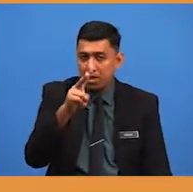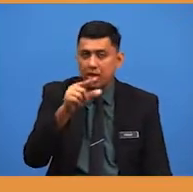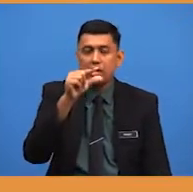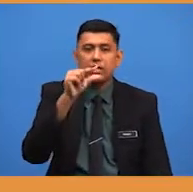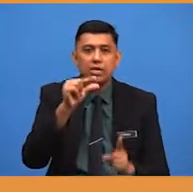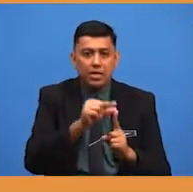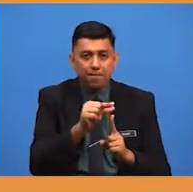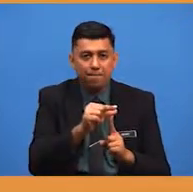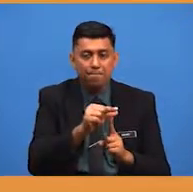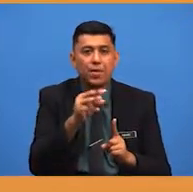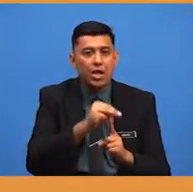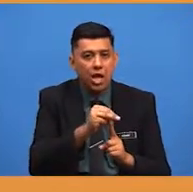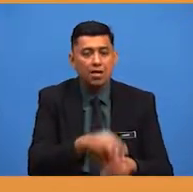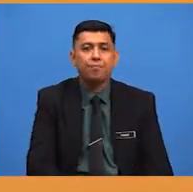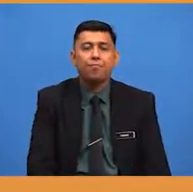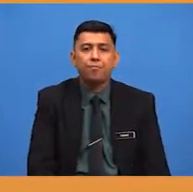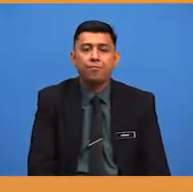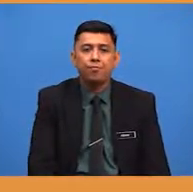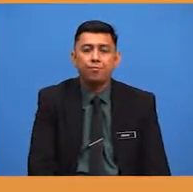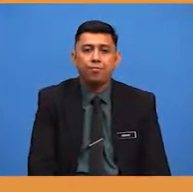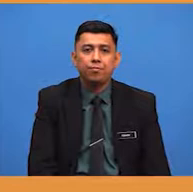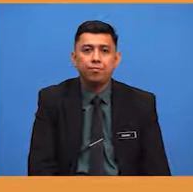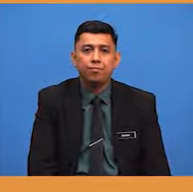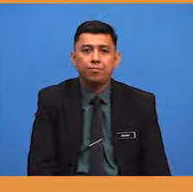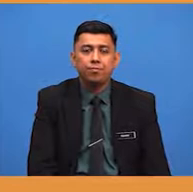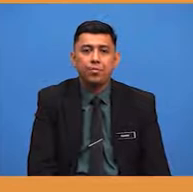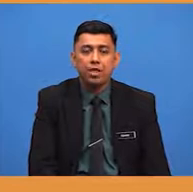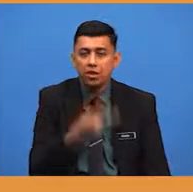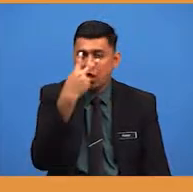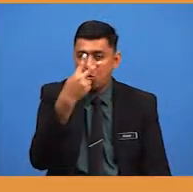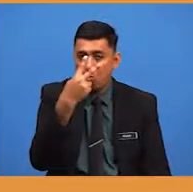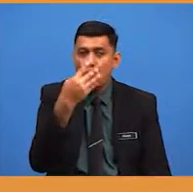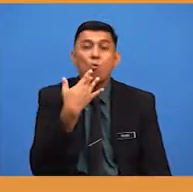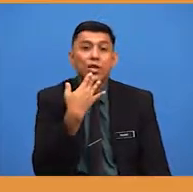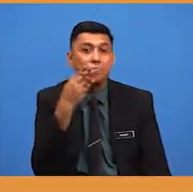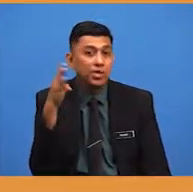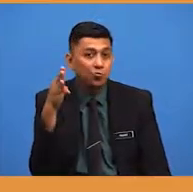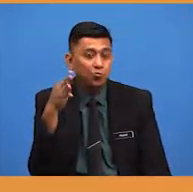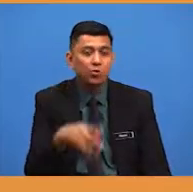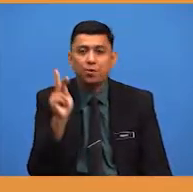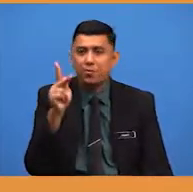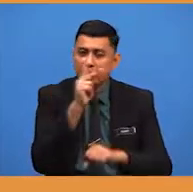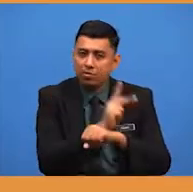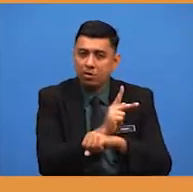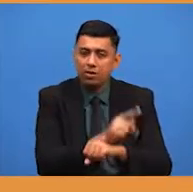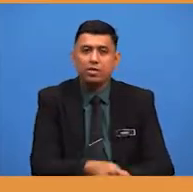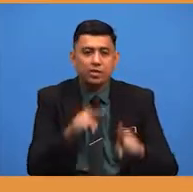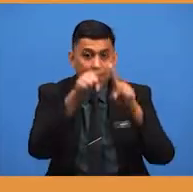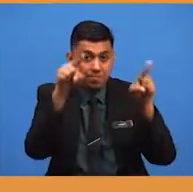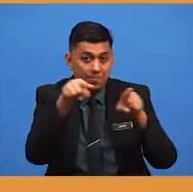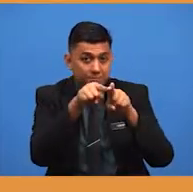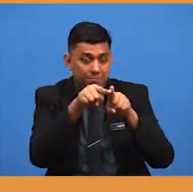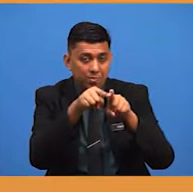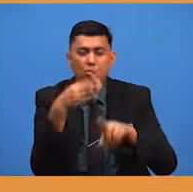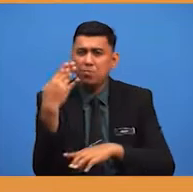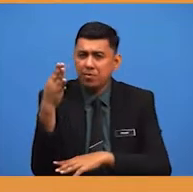markah. Perhatikan kotak berwarna biru pada sudokod. Kotak tersebut mewakili